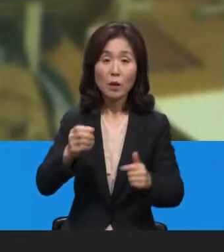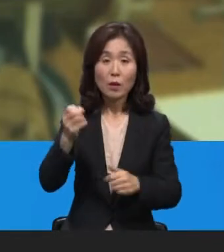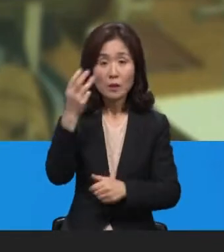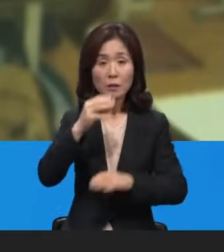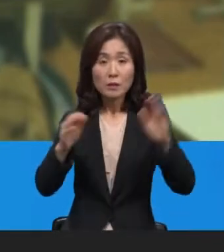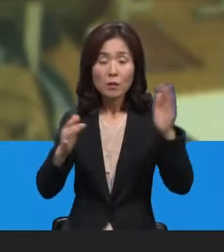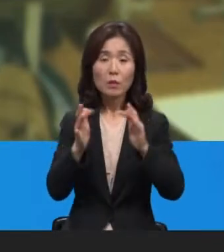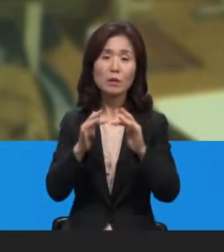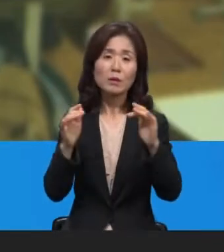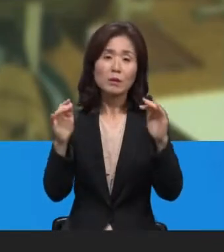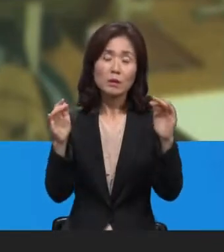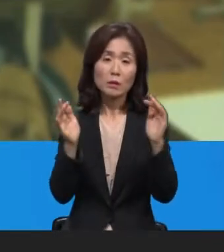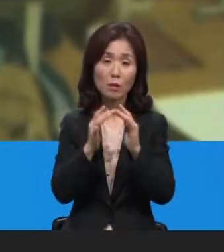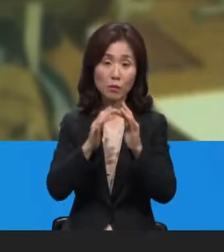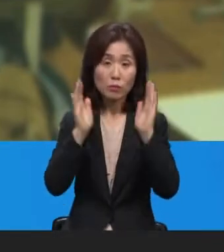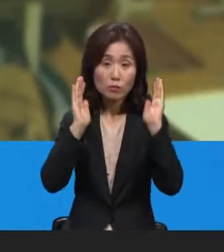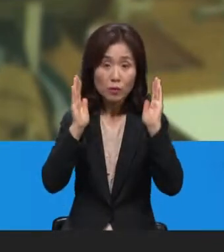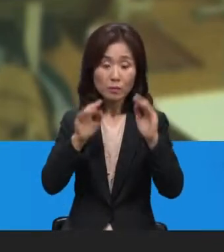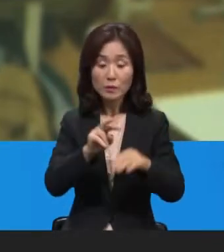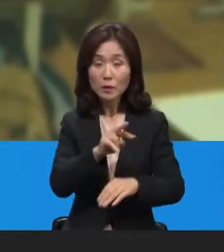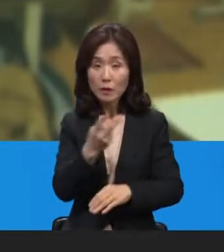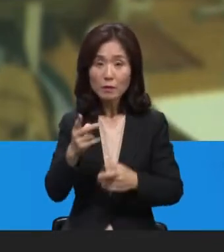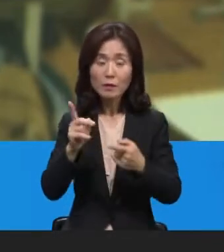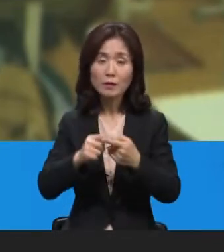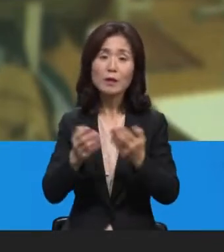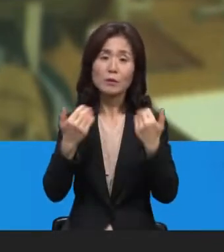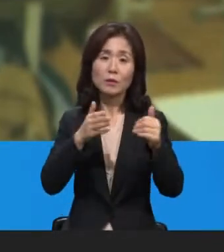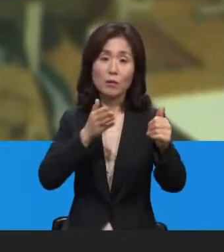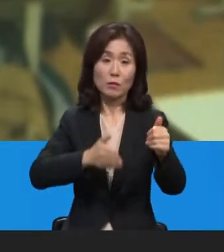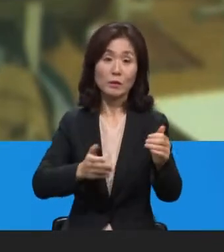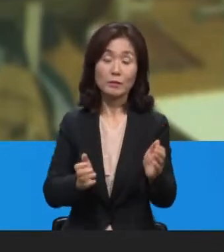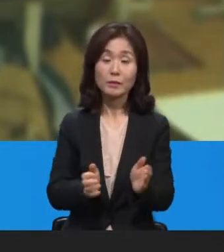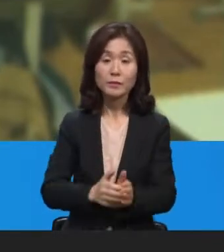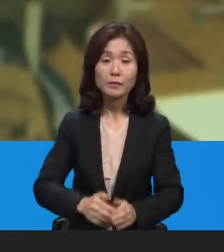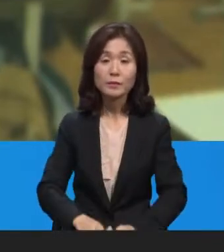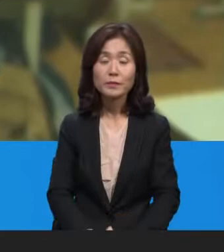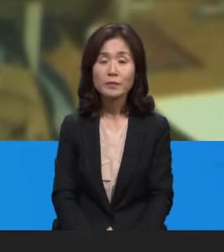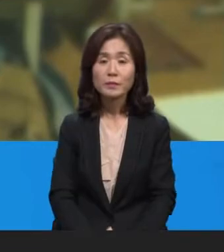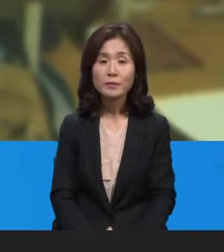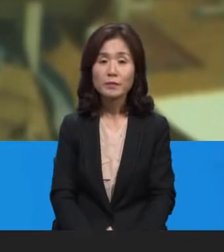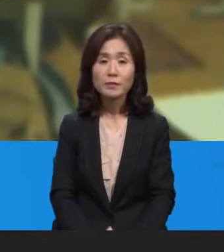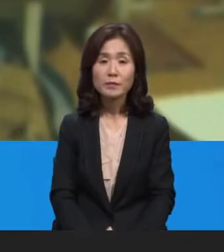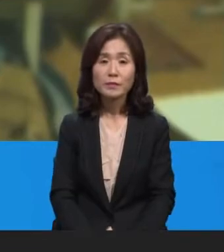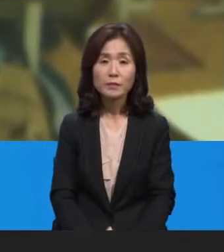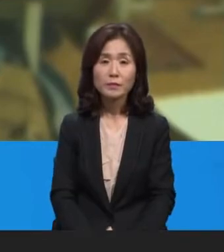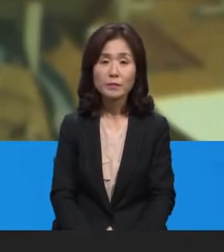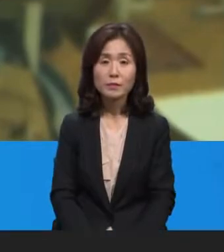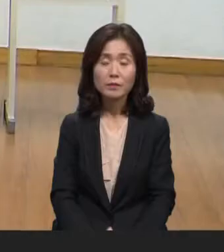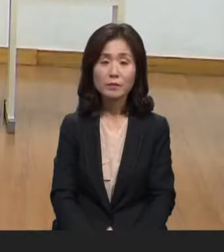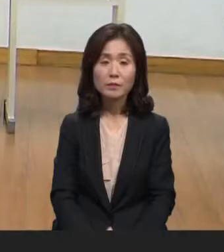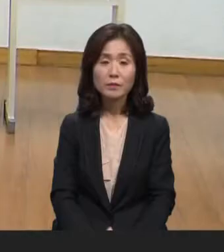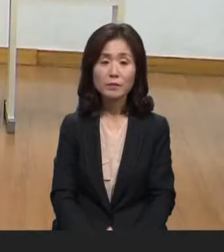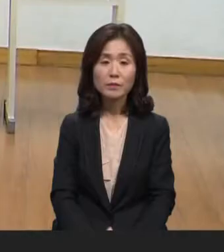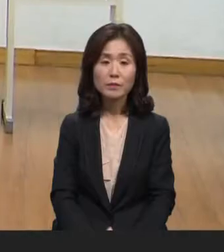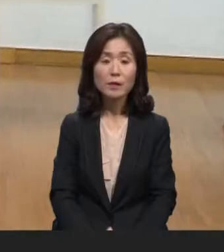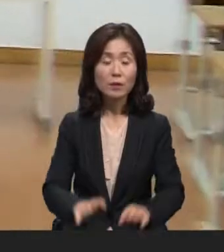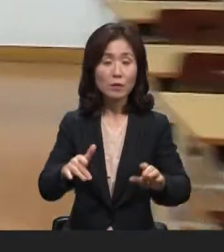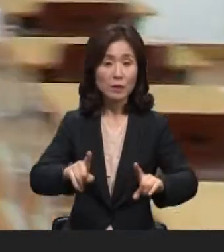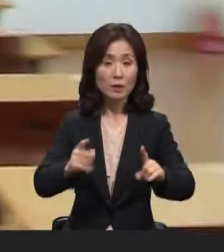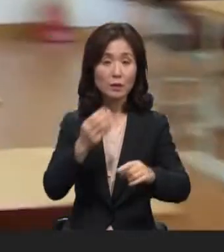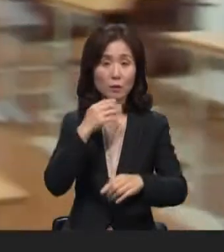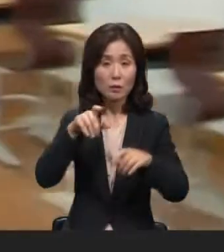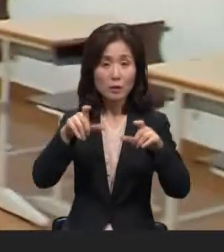원격 수업 으로 전환할 것을 일선 학교의 권고했습니다 송성훈 기자 입니다 올해